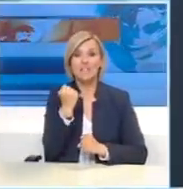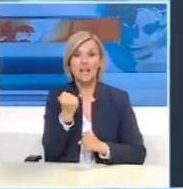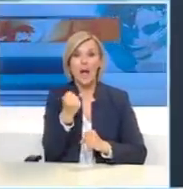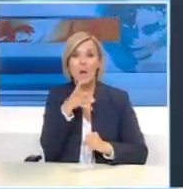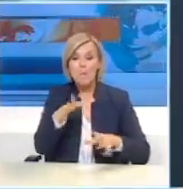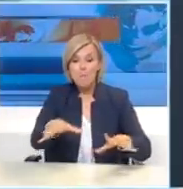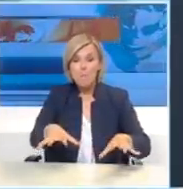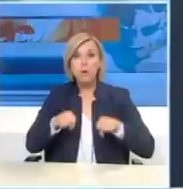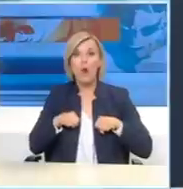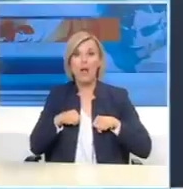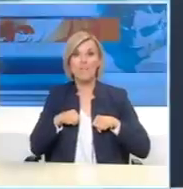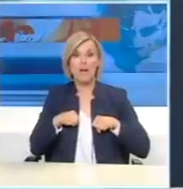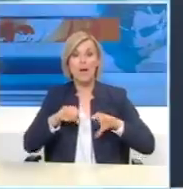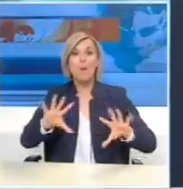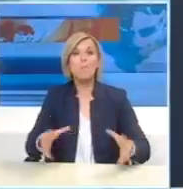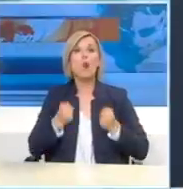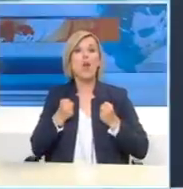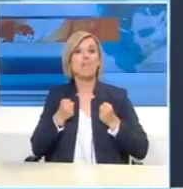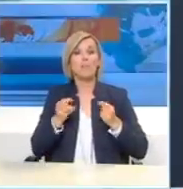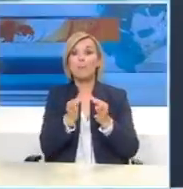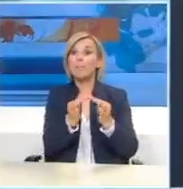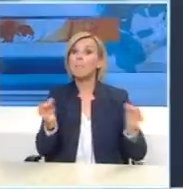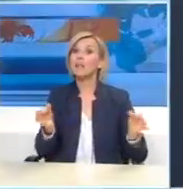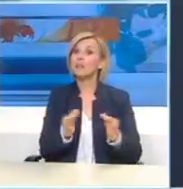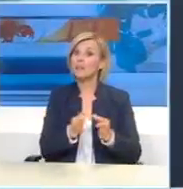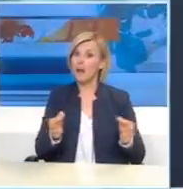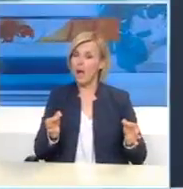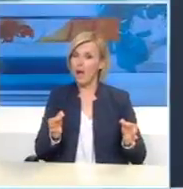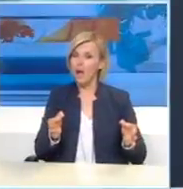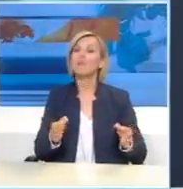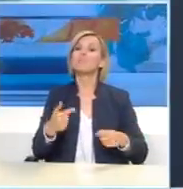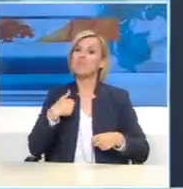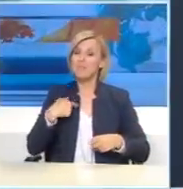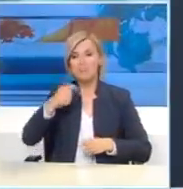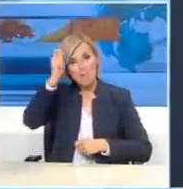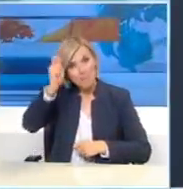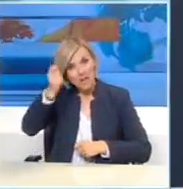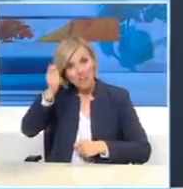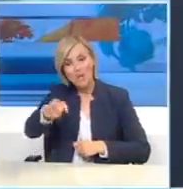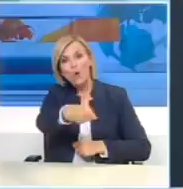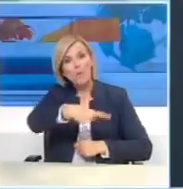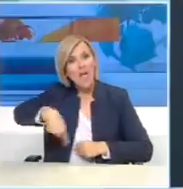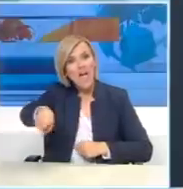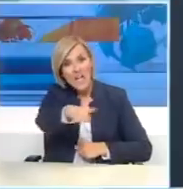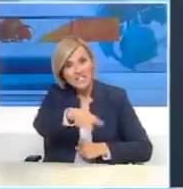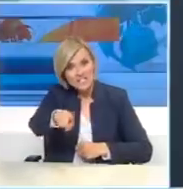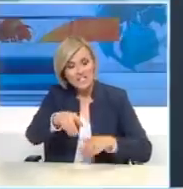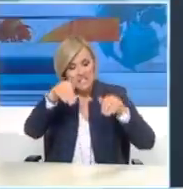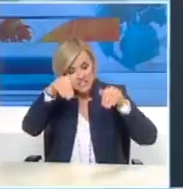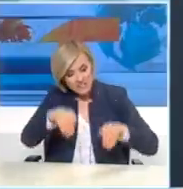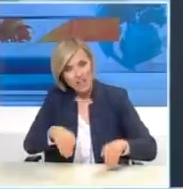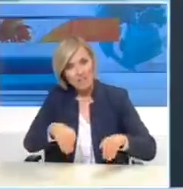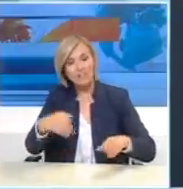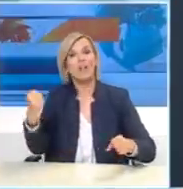εξαιρετικό αποτέλεσμα χάρη στην υπευθυνότητα που έδειξε η συντριπτική πλειοψηφία των πολιτών σε συνεργασία με το κράτος. Ένα αποτέλεσμα που έκανε